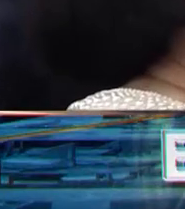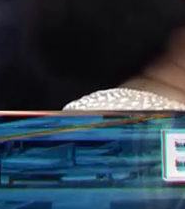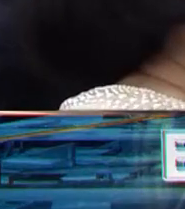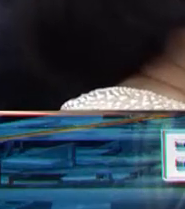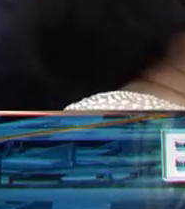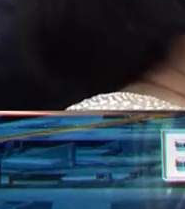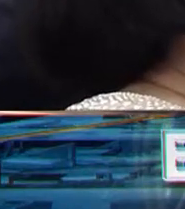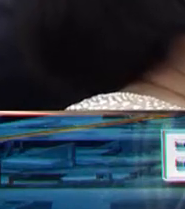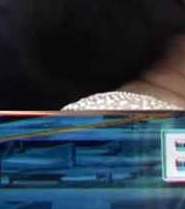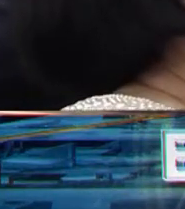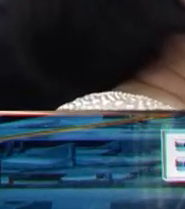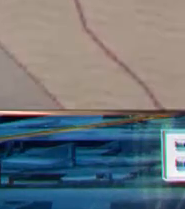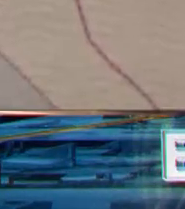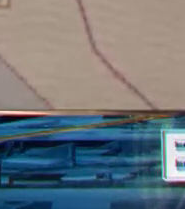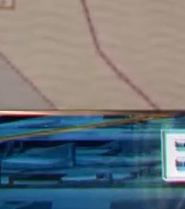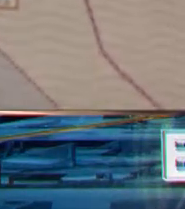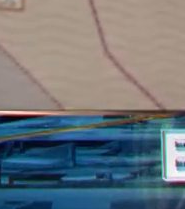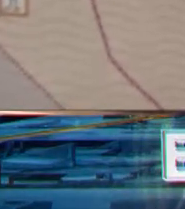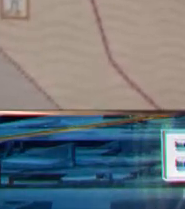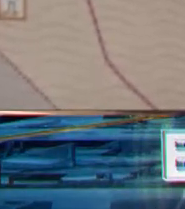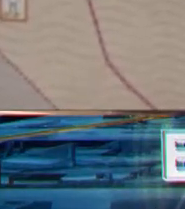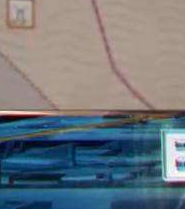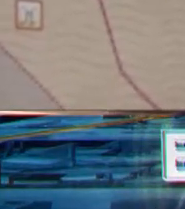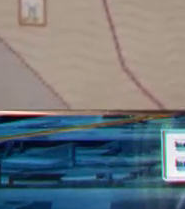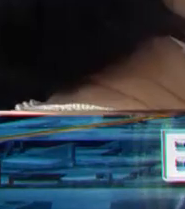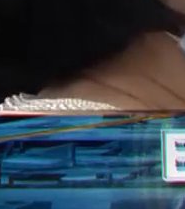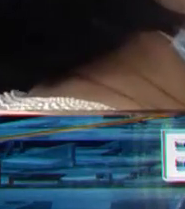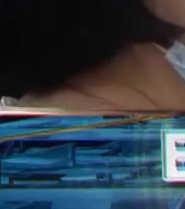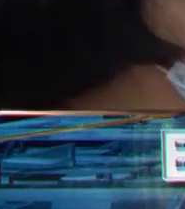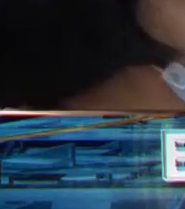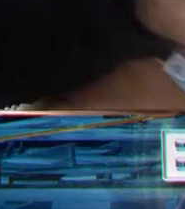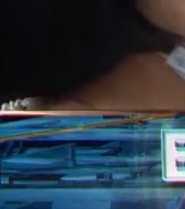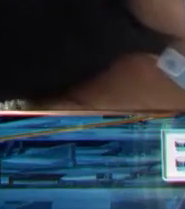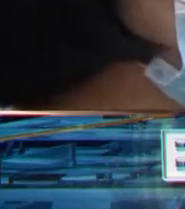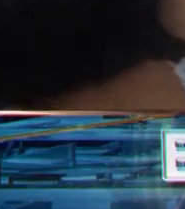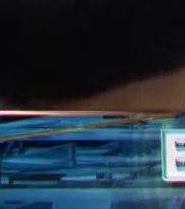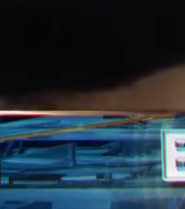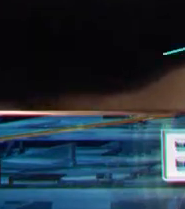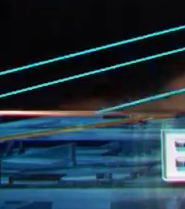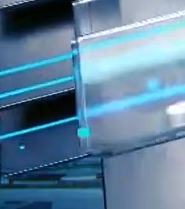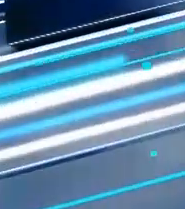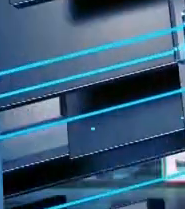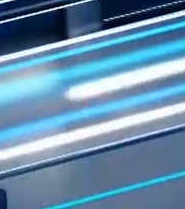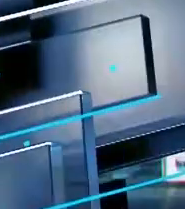мы на паритете с республикой сейчас делаем. Уже, да, уже вообще вот эта работа идет.